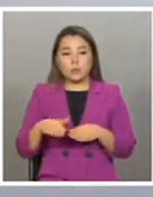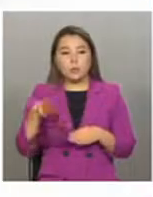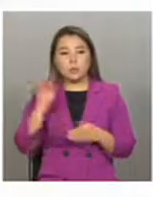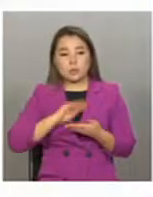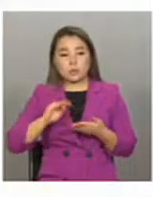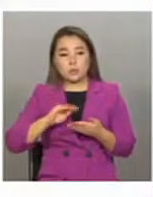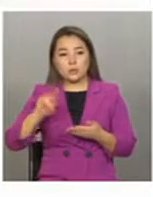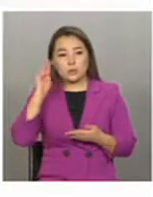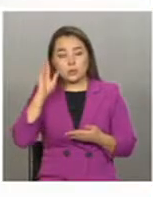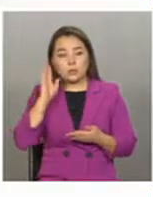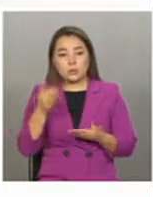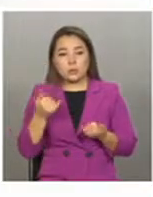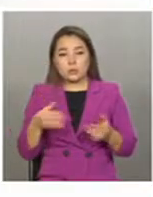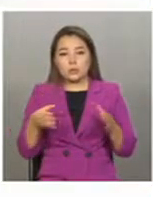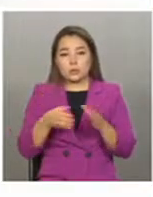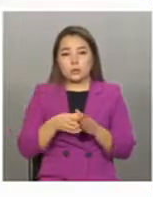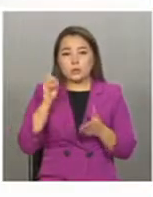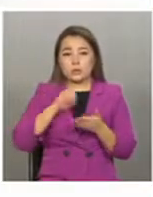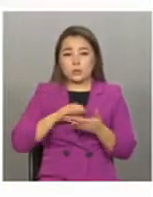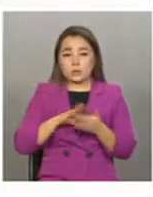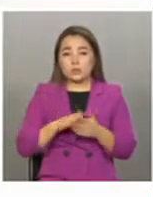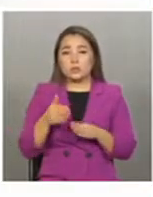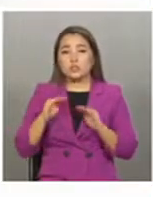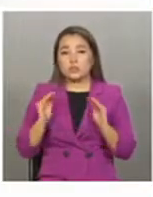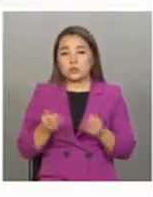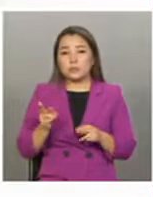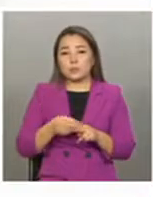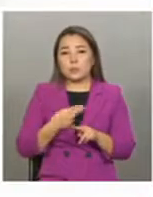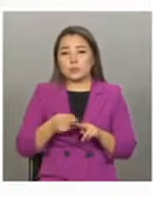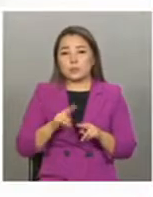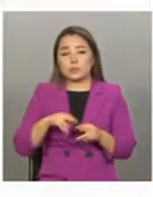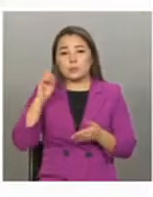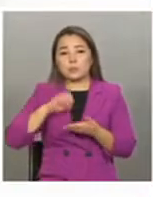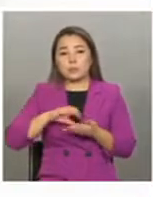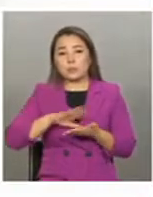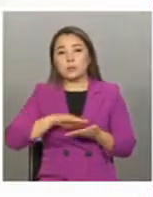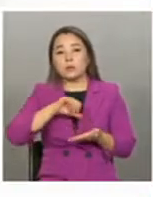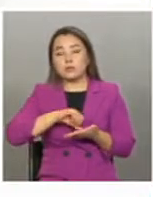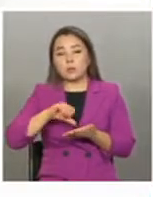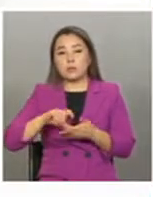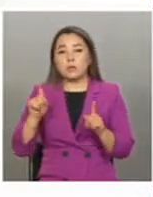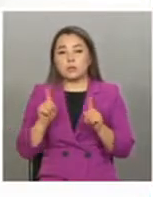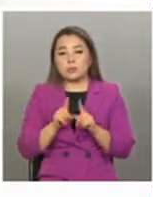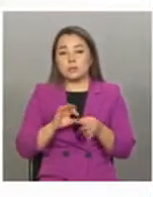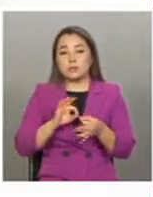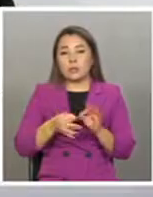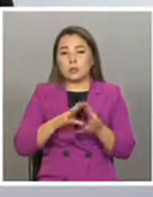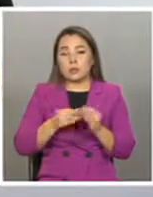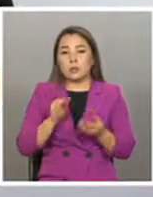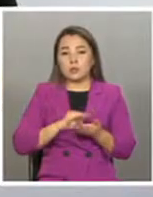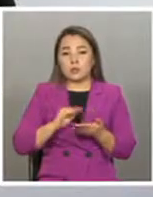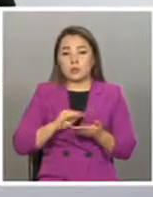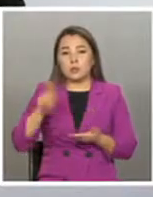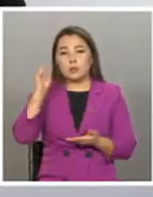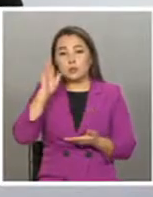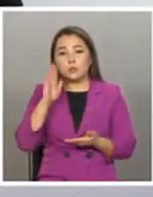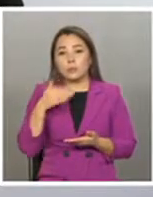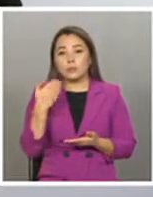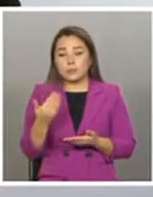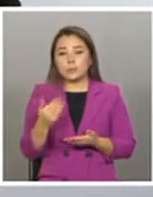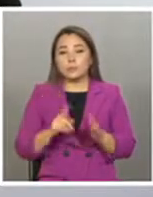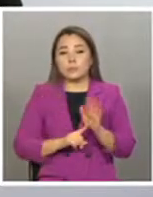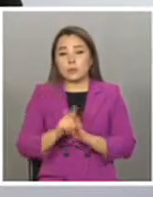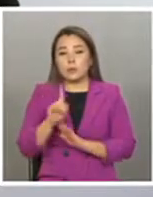Және рационал санды шектеусіз периодты ондық бөлшек түрінде жазуды меңгересіз. Алдымен